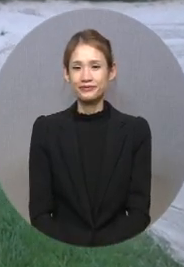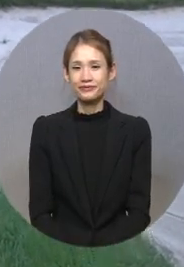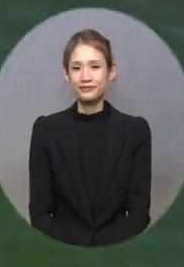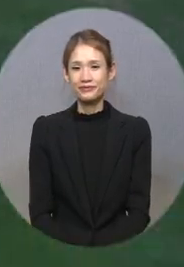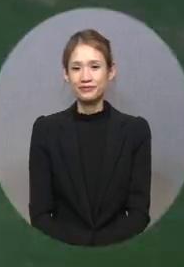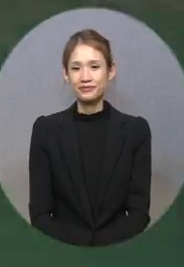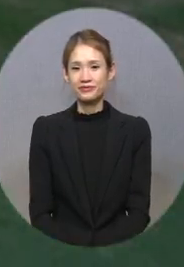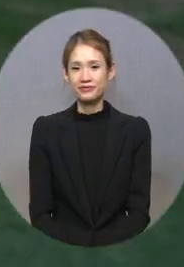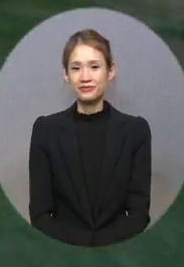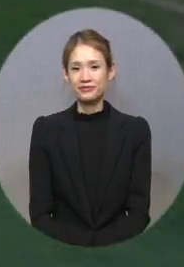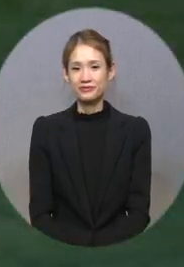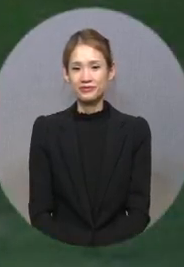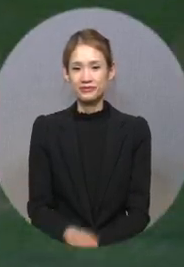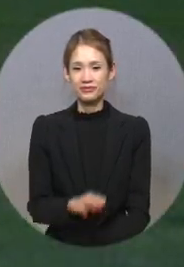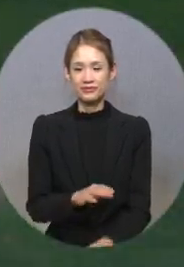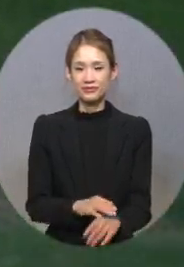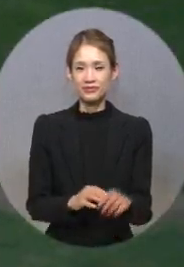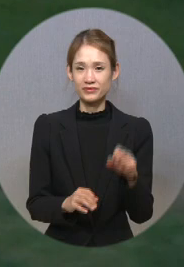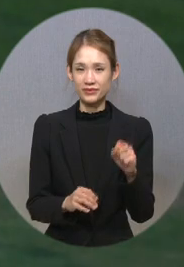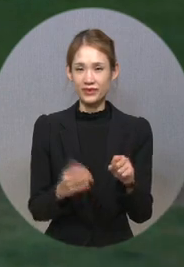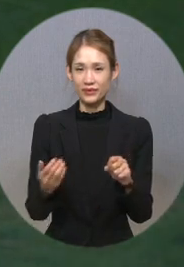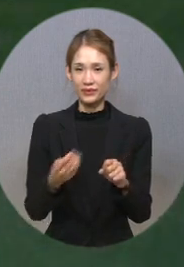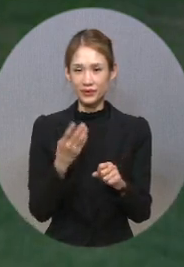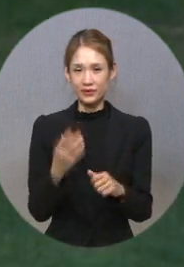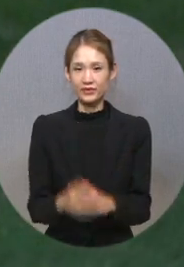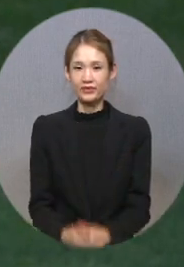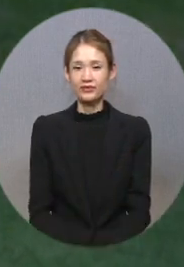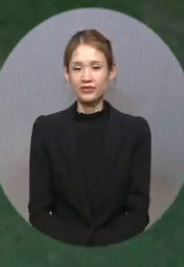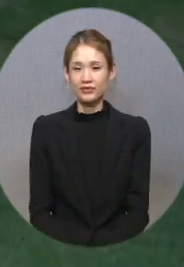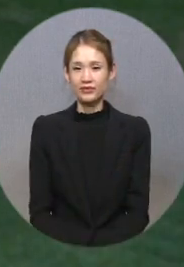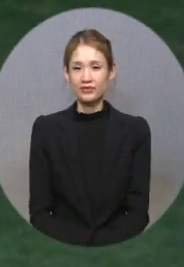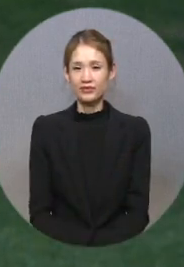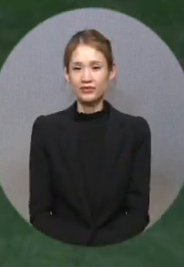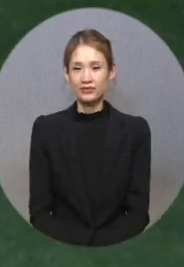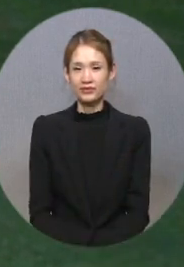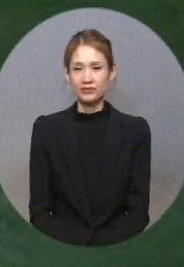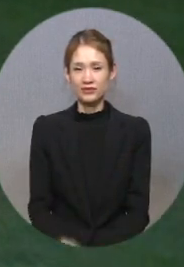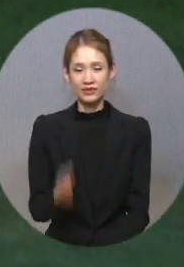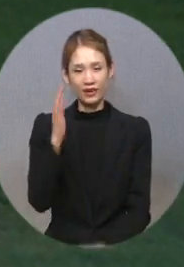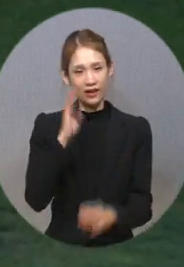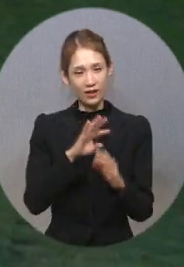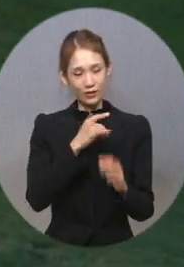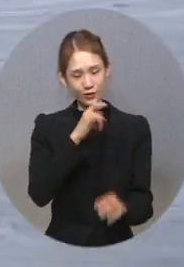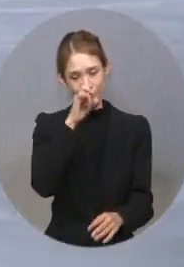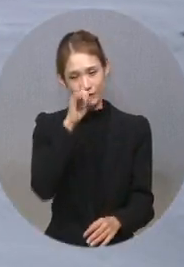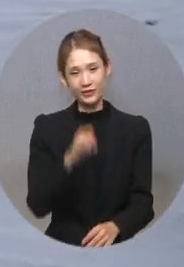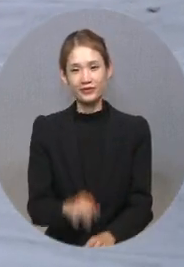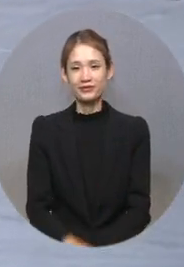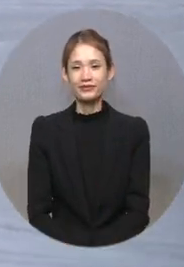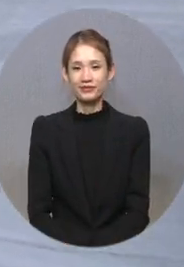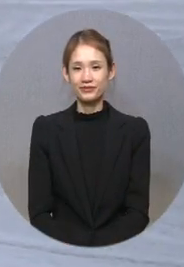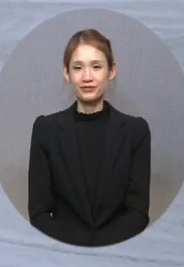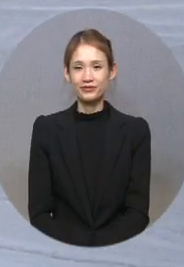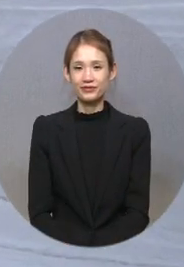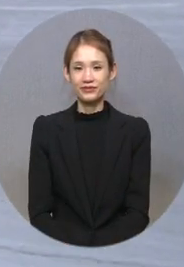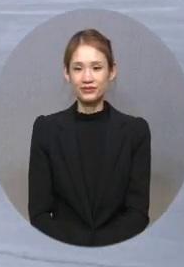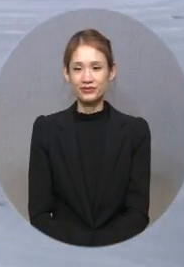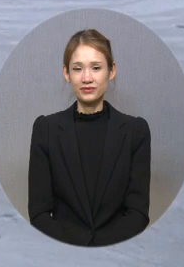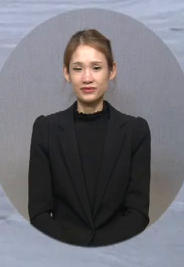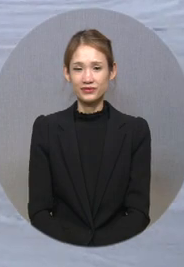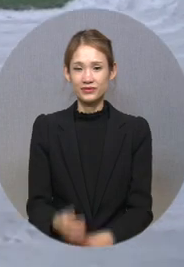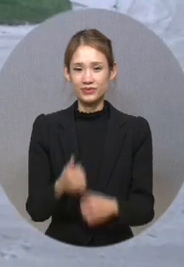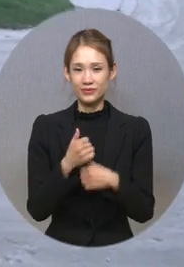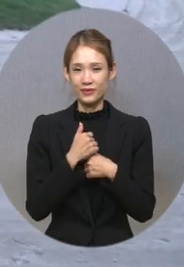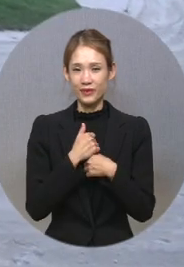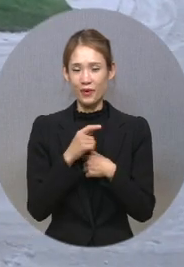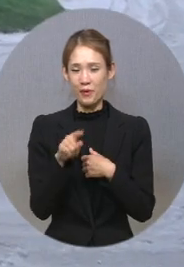그럼 약간 왼발에 힘 주면 되겠네. 어 하늘은 기가 막혀. 기가 막혀. 해보겠어. 자 조심하십시오. 어디로